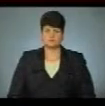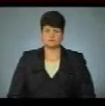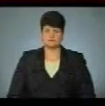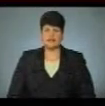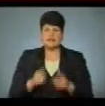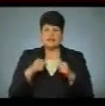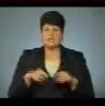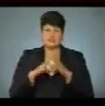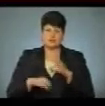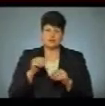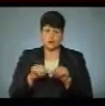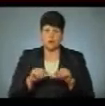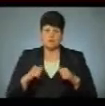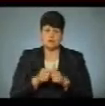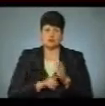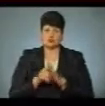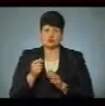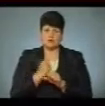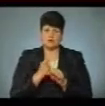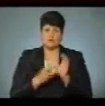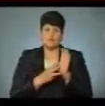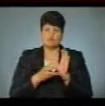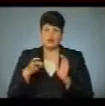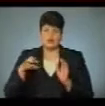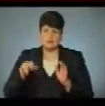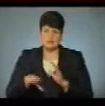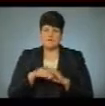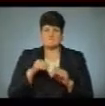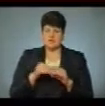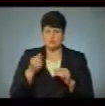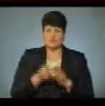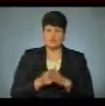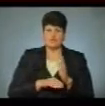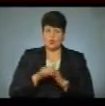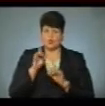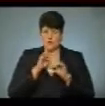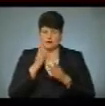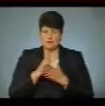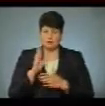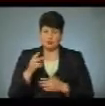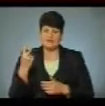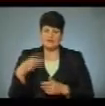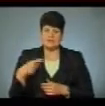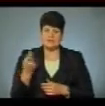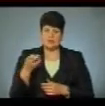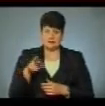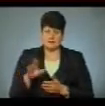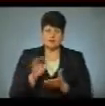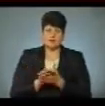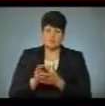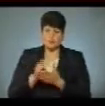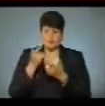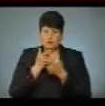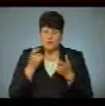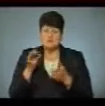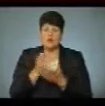Дільничні виборчі комісії почнуть працювати з 8 липня. Вибори до Верховної Ради мають відбутися 21 липня. Ознайомитися з